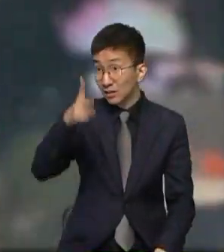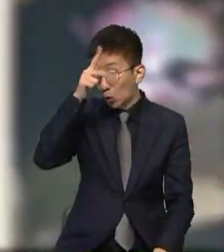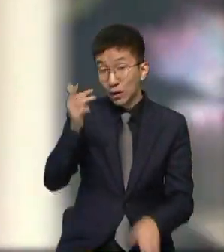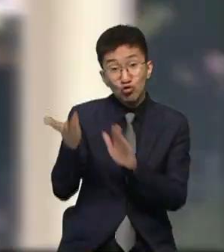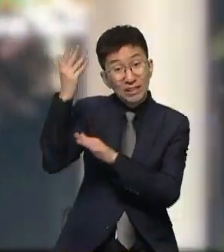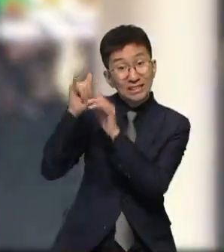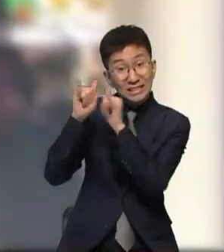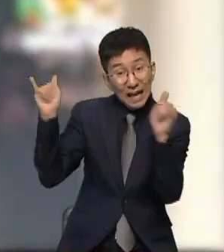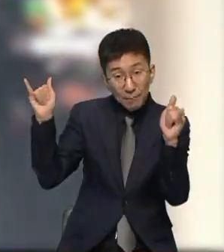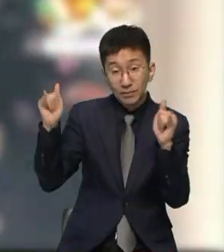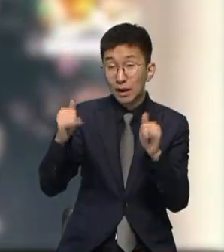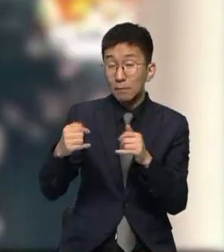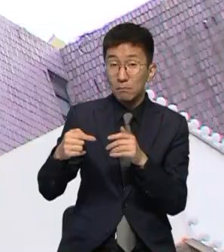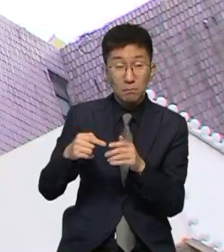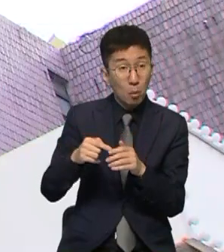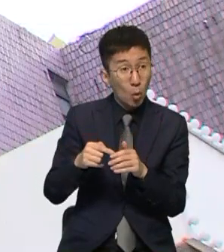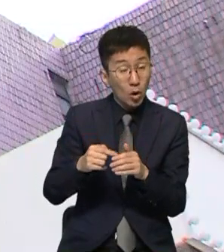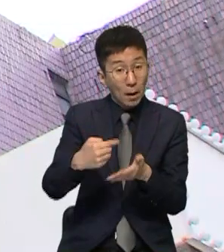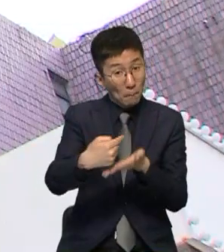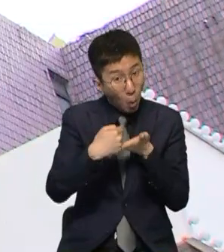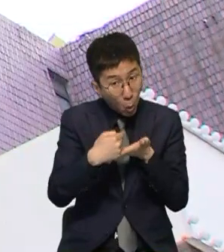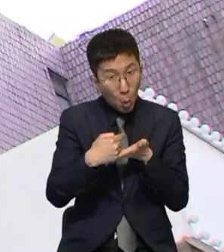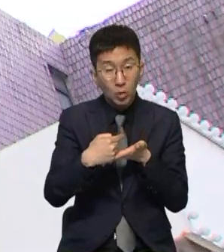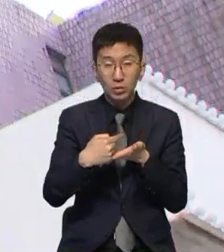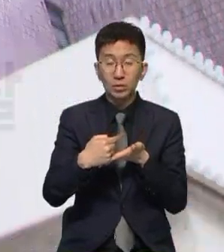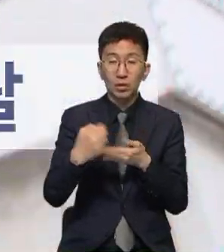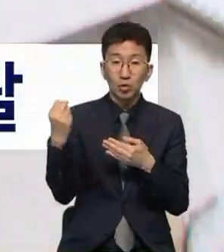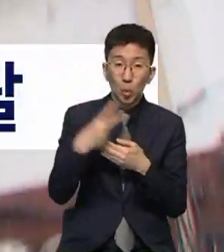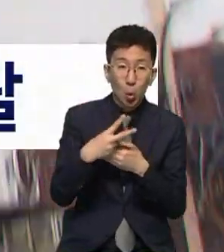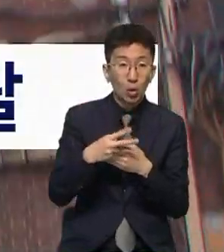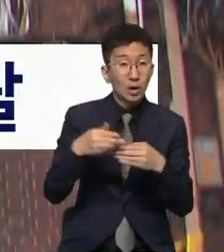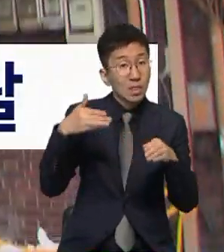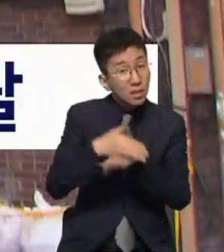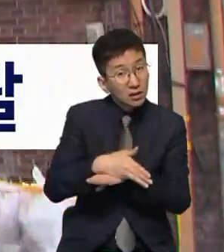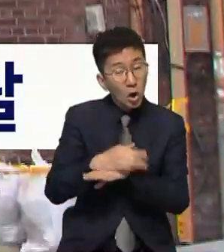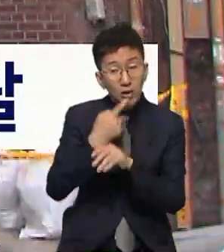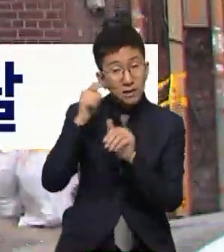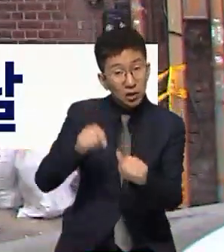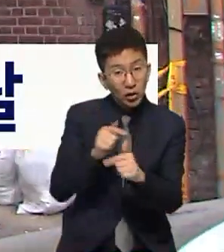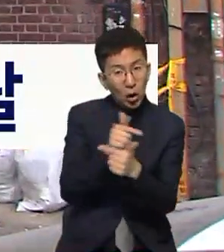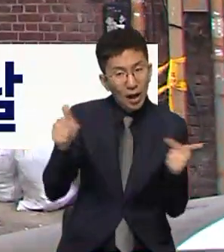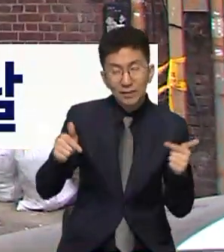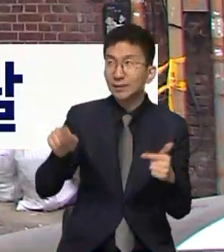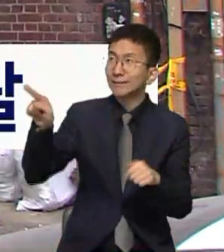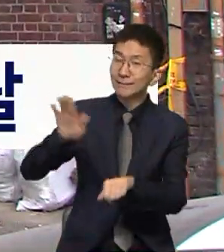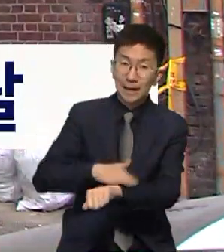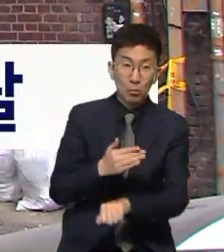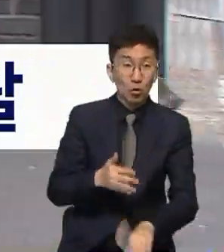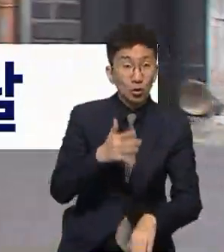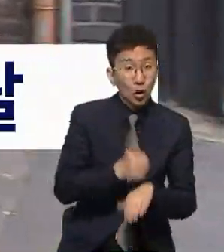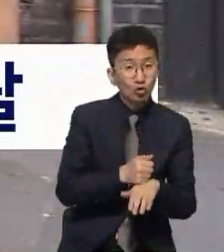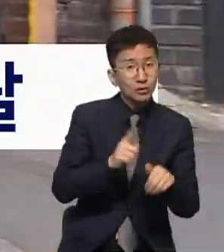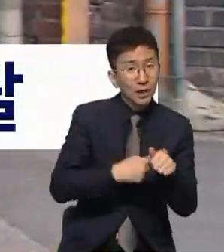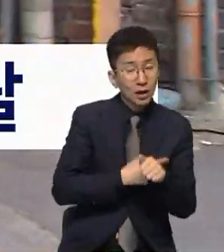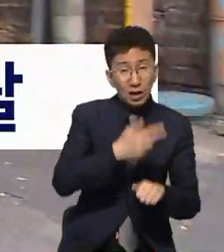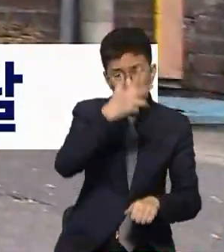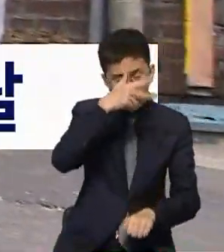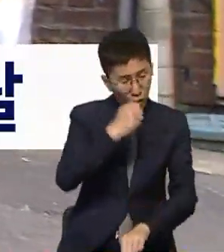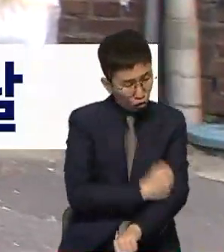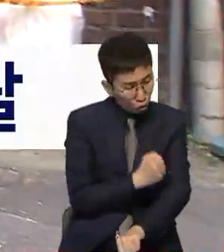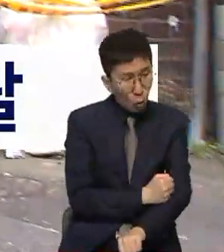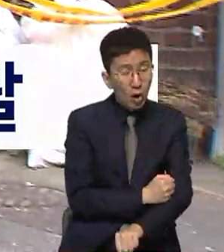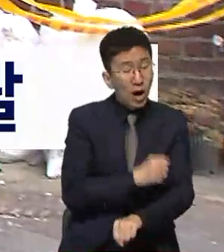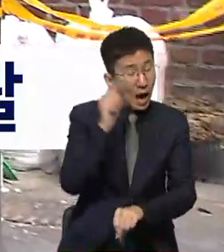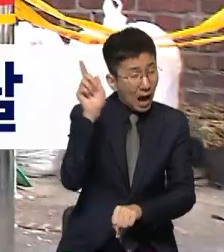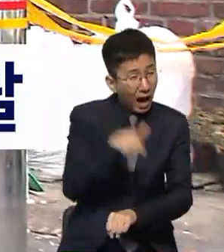파악부터 현장 지휘까지 늑장 대응했다는 사실이 알려지자 사고 수습을 위해 밤새 고군분투했던 일선 경찰관들은